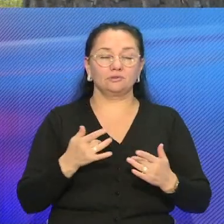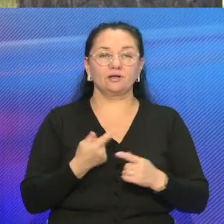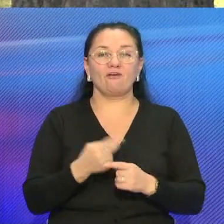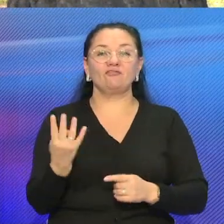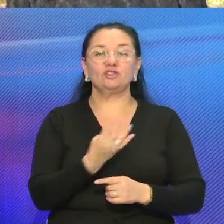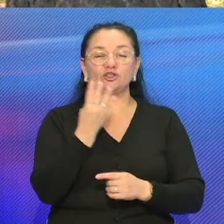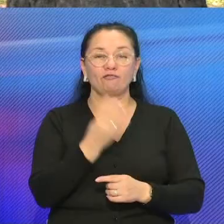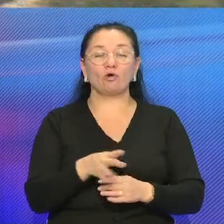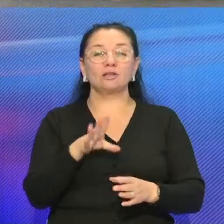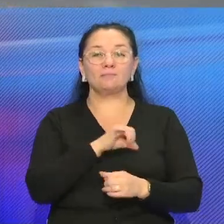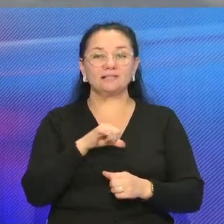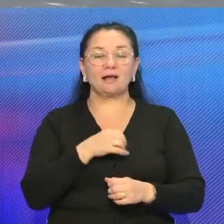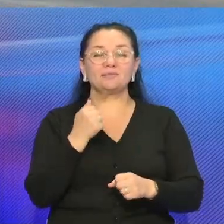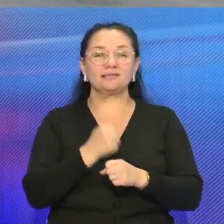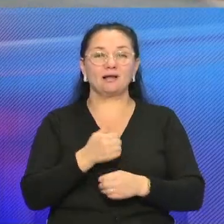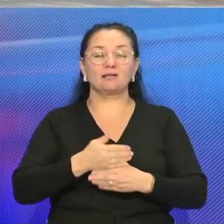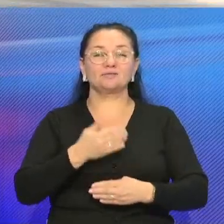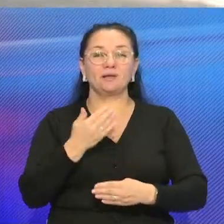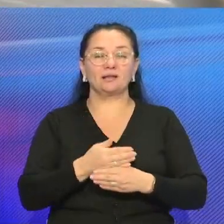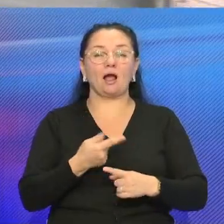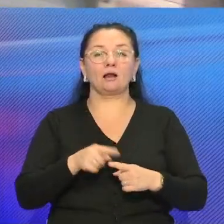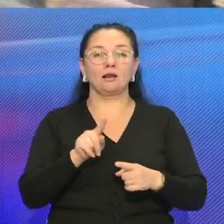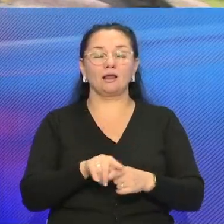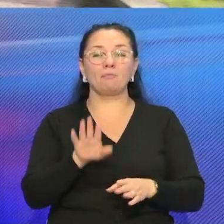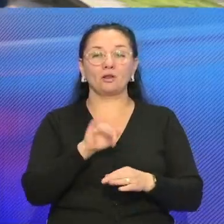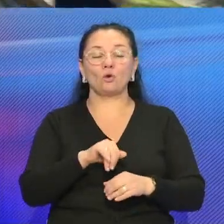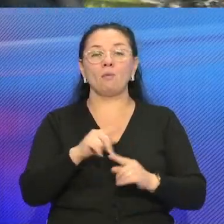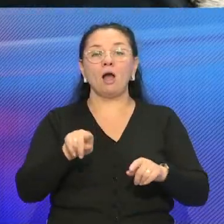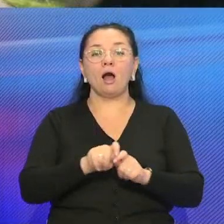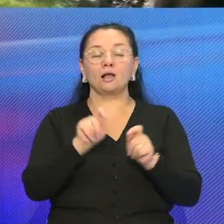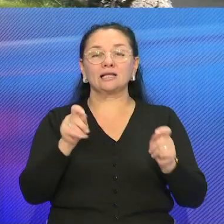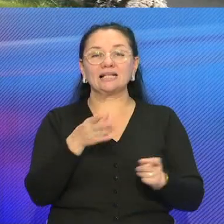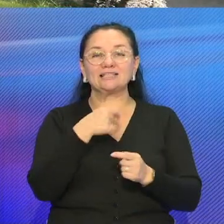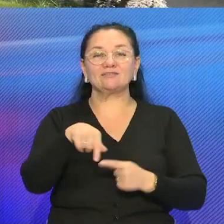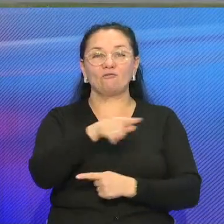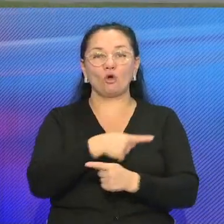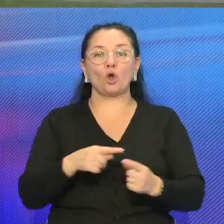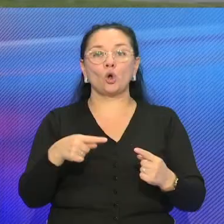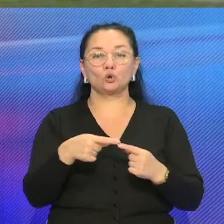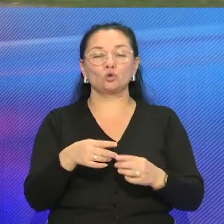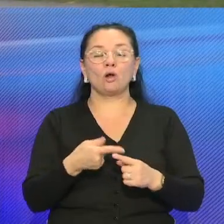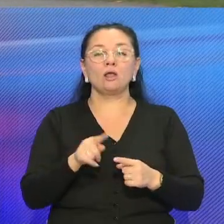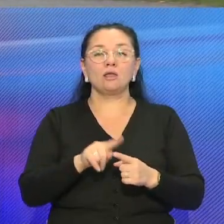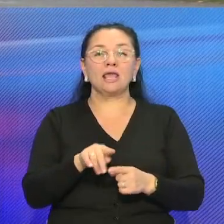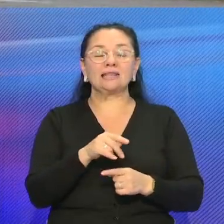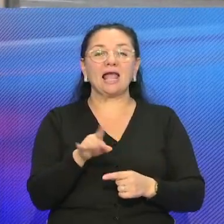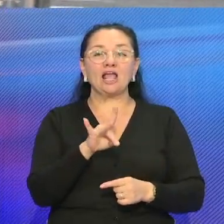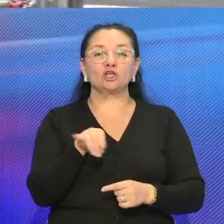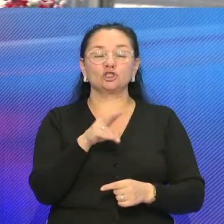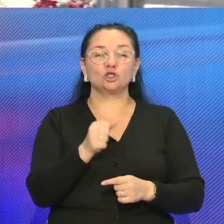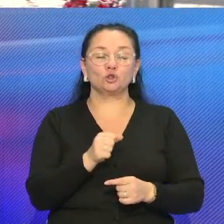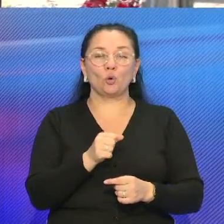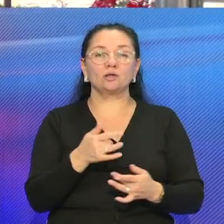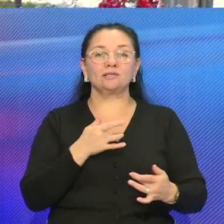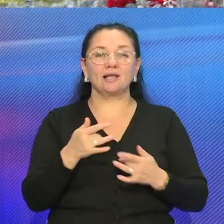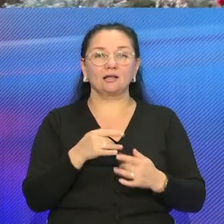сам паставіў спектакль. У восьмым стварыў гурток, каб дзеці маглі гуляць лялечныя спектаклі. Лёс рэжысёра тэатра для Алега